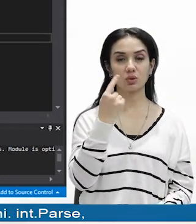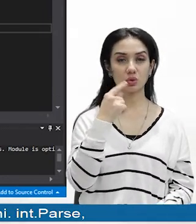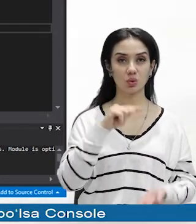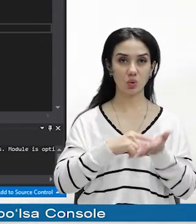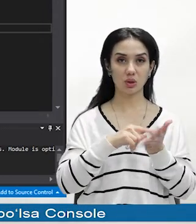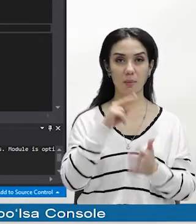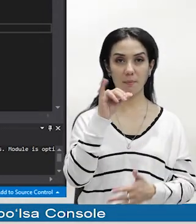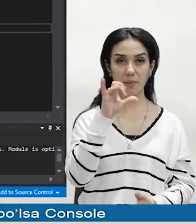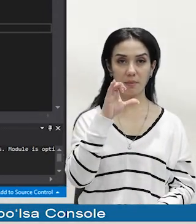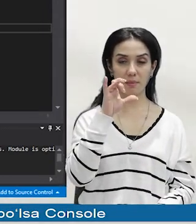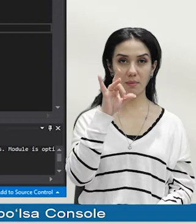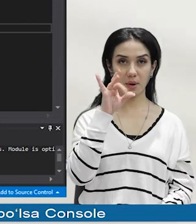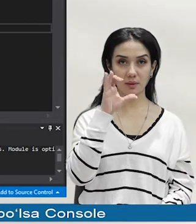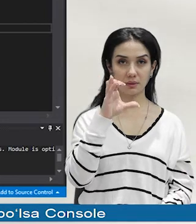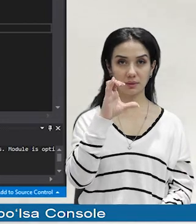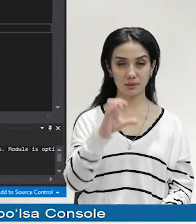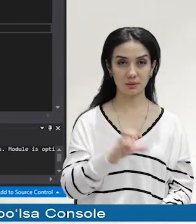int.parse